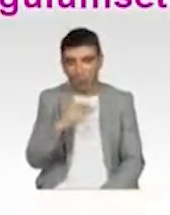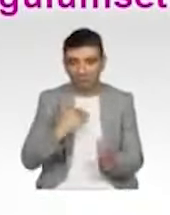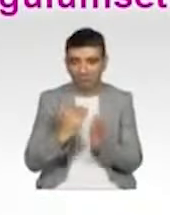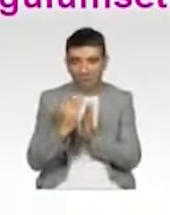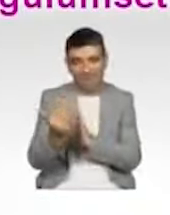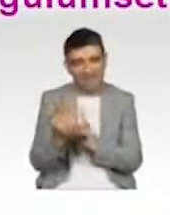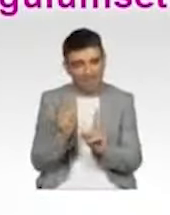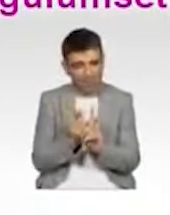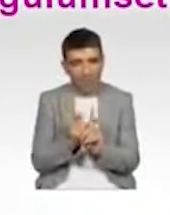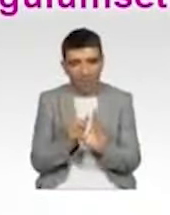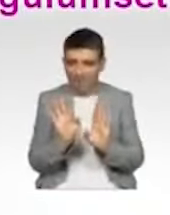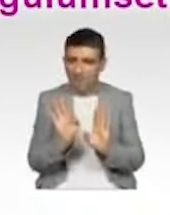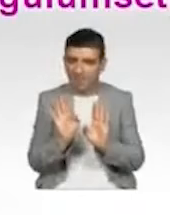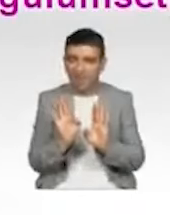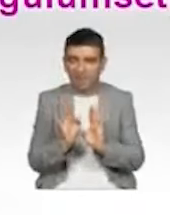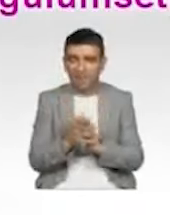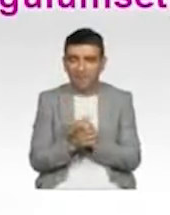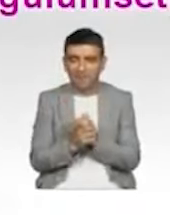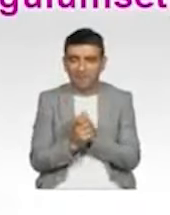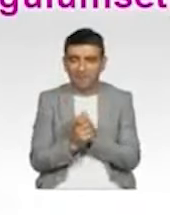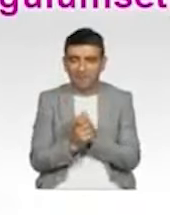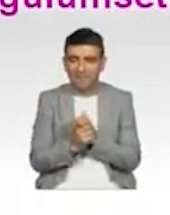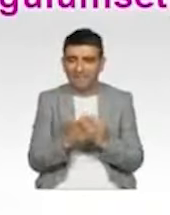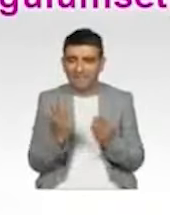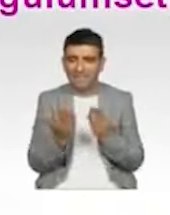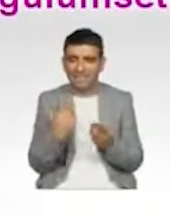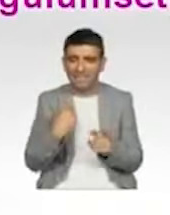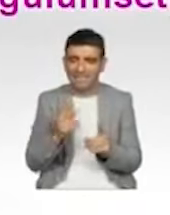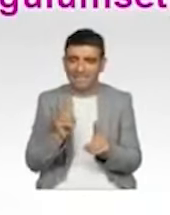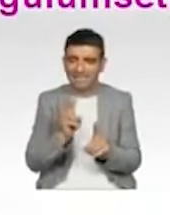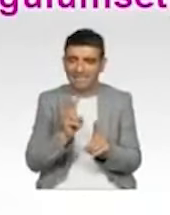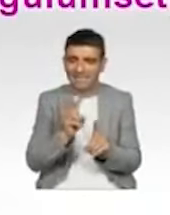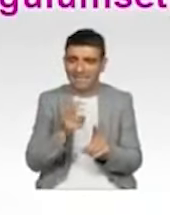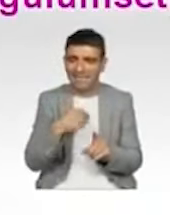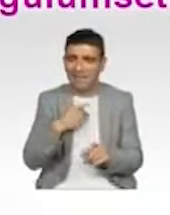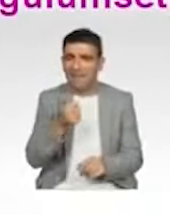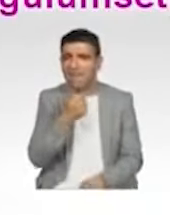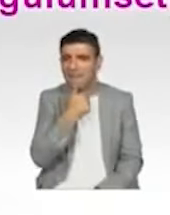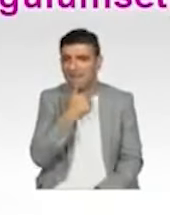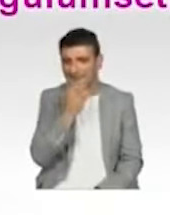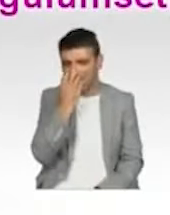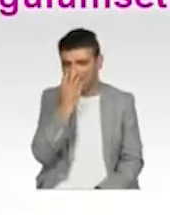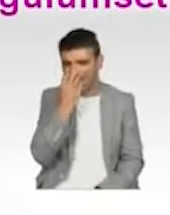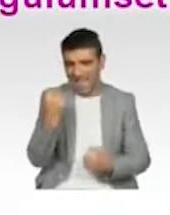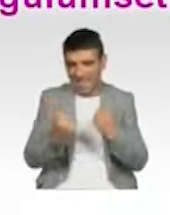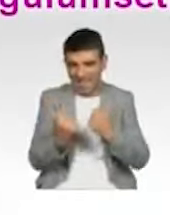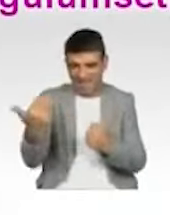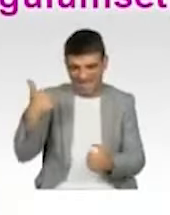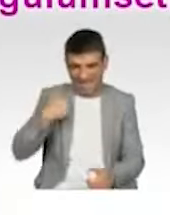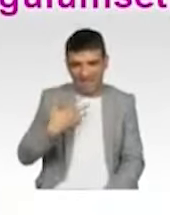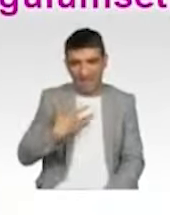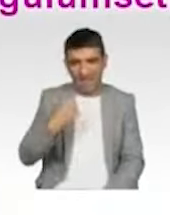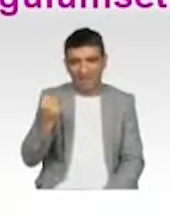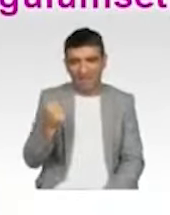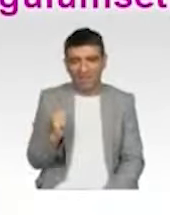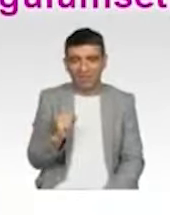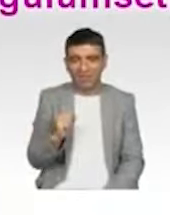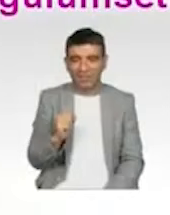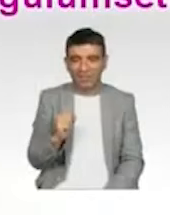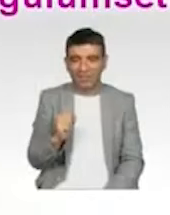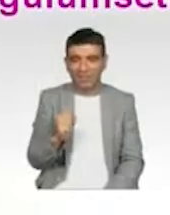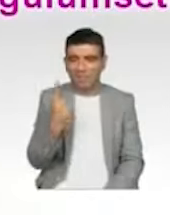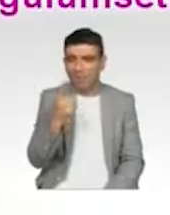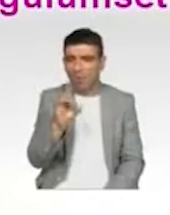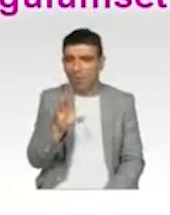mesafemizi koruyalım, tamam mı, tamam falan filan. Neyse indik, işte babasını bekliyoruz, arabayla gelip alacak. Ondan sonra böyle